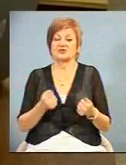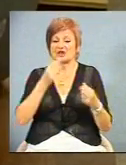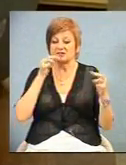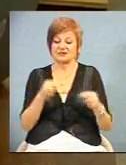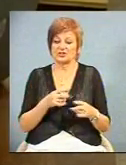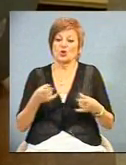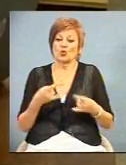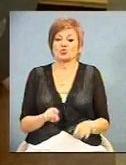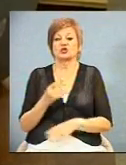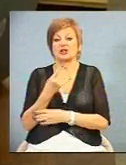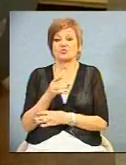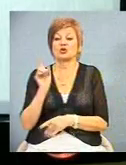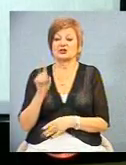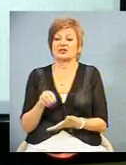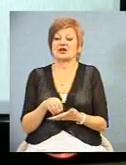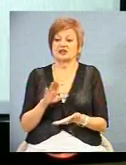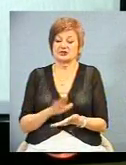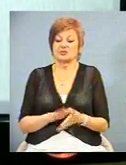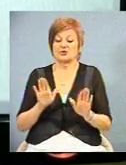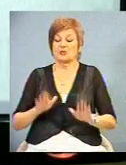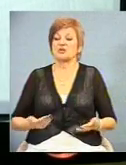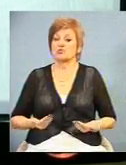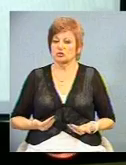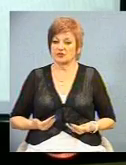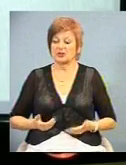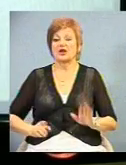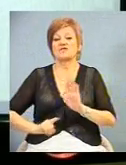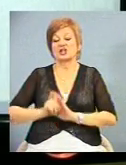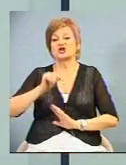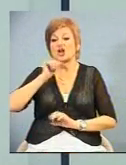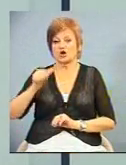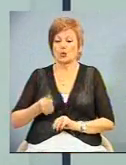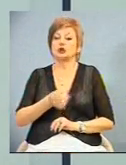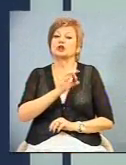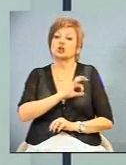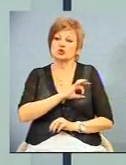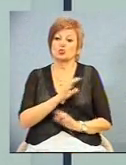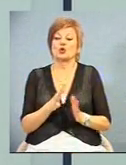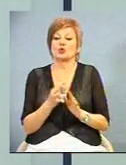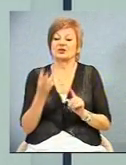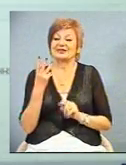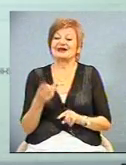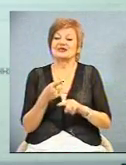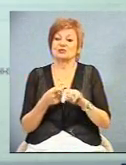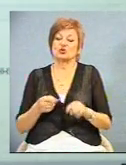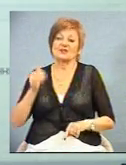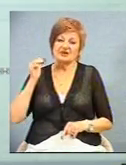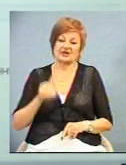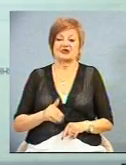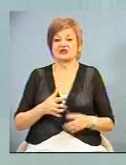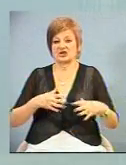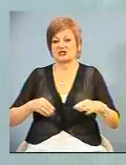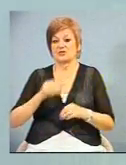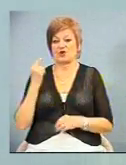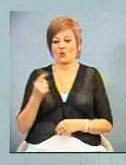народження дитини та зареєструвати її за місцем проживання. З початку року цією послугою скористалося більше 3,5 тисяч родин в області.